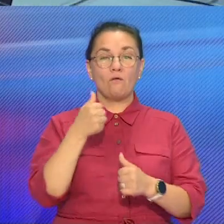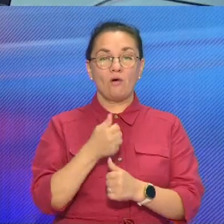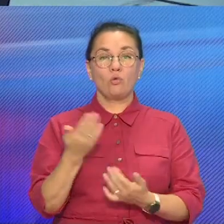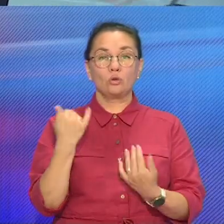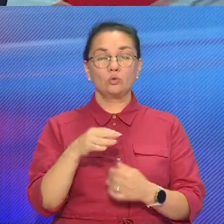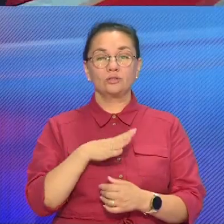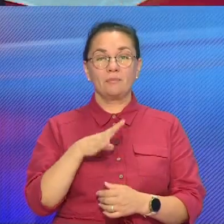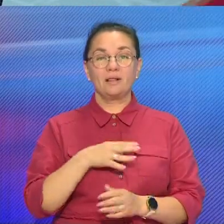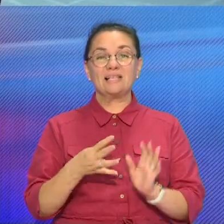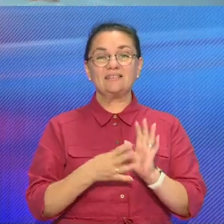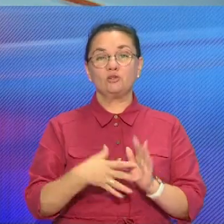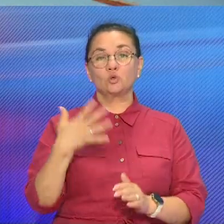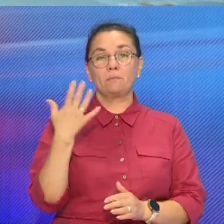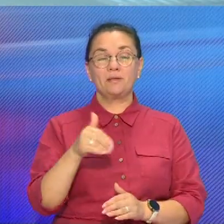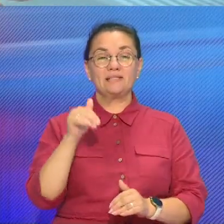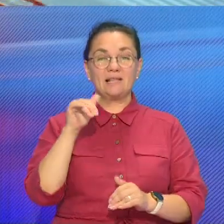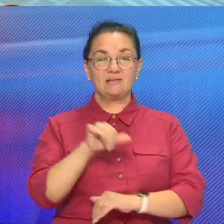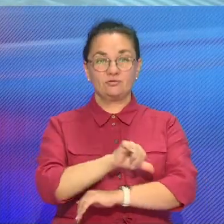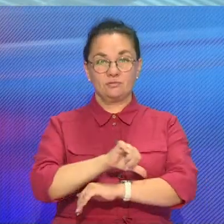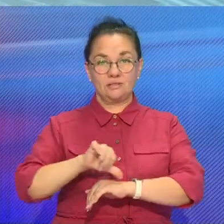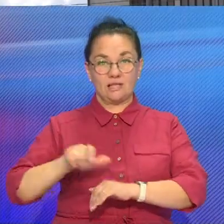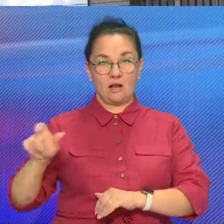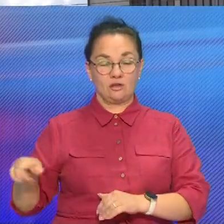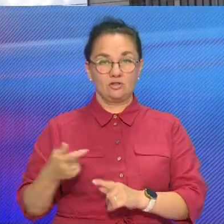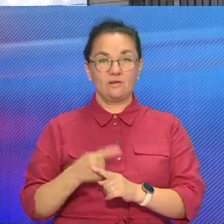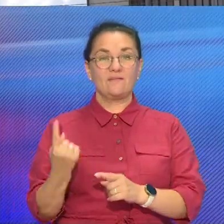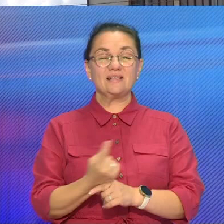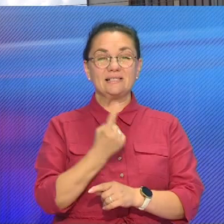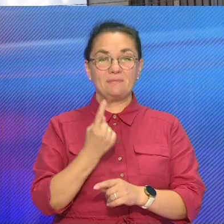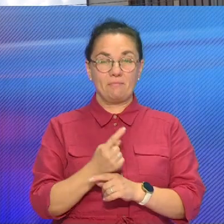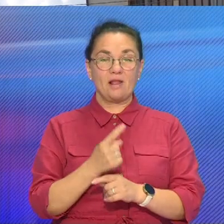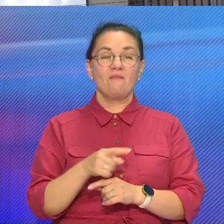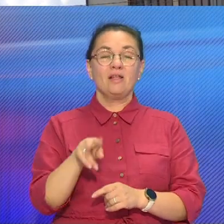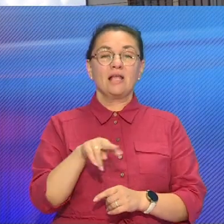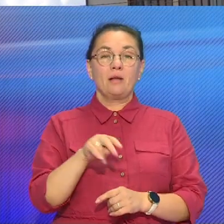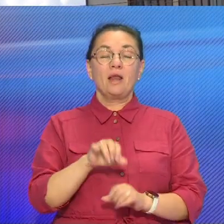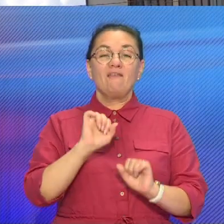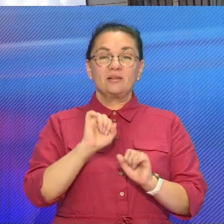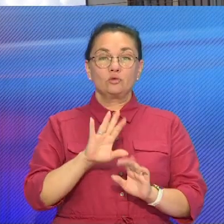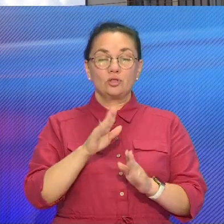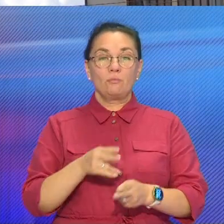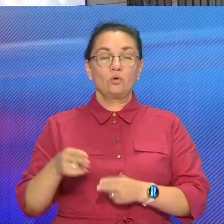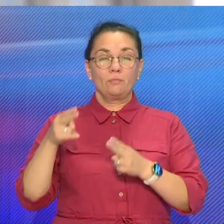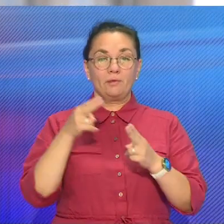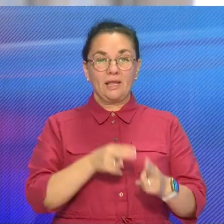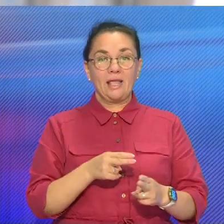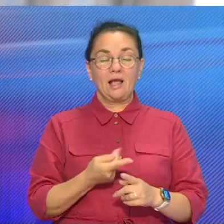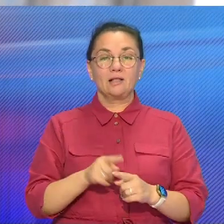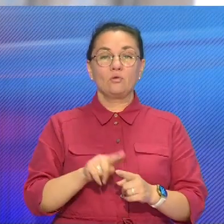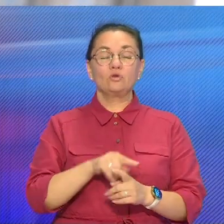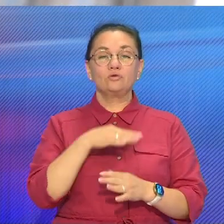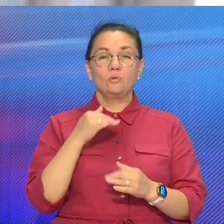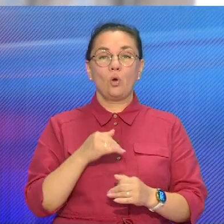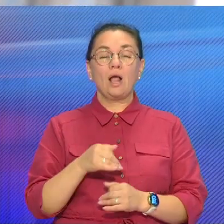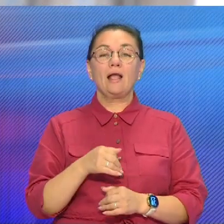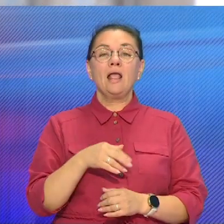амаль 950 тысяч замежнікаў. Так, з 1 студзеня магчымасцю наведаць Беларусь карысталіся 54